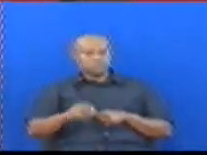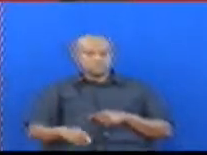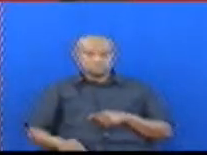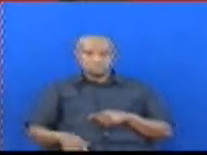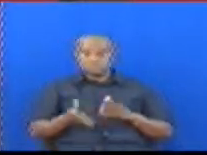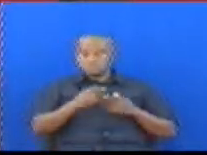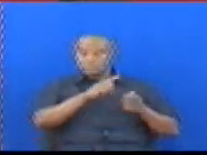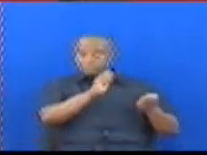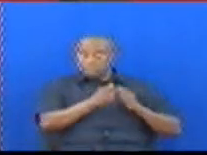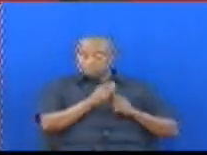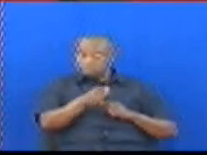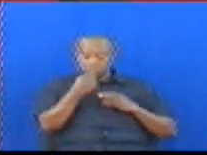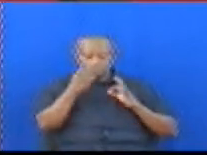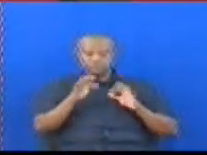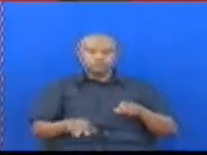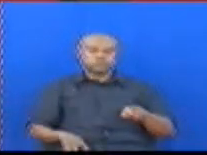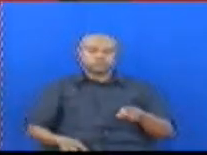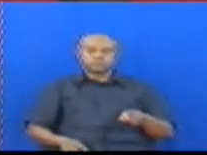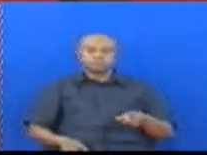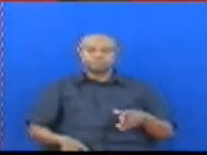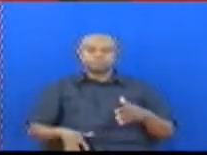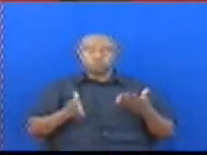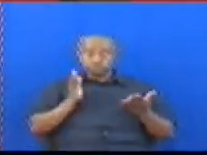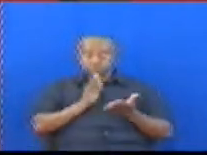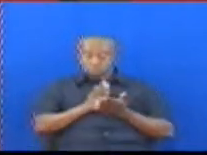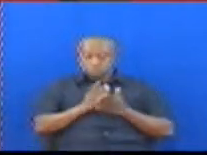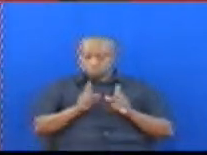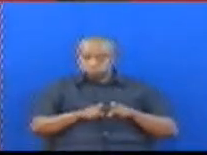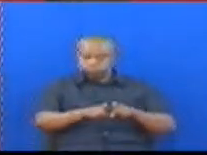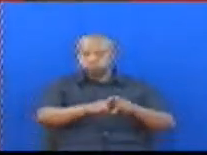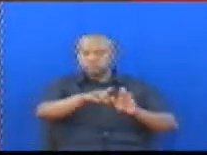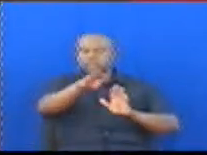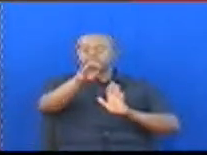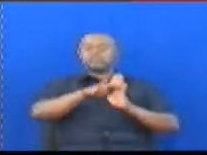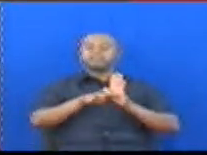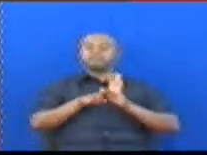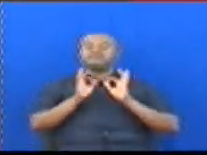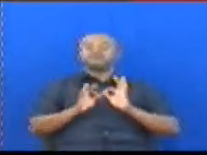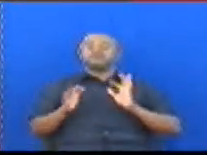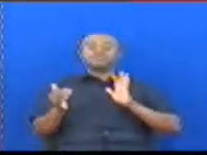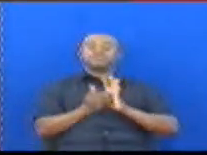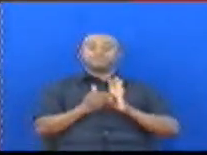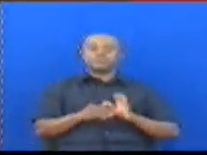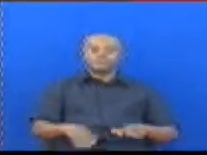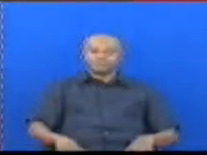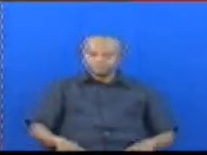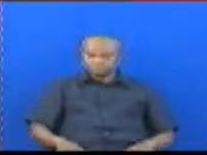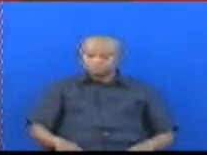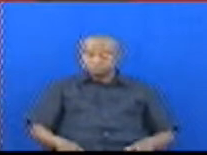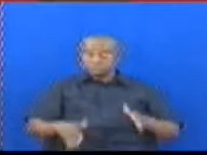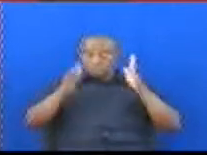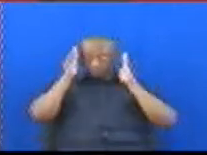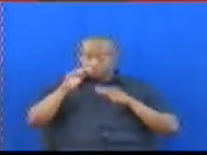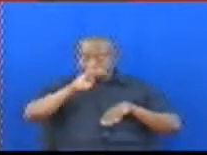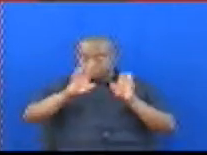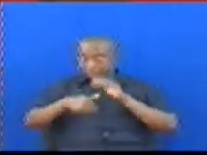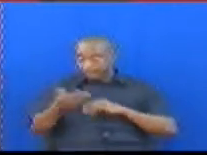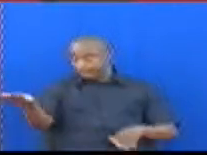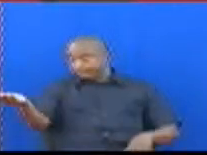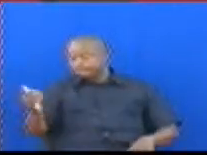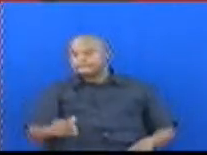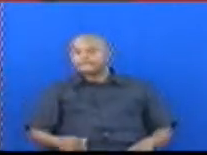marekebisho haya ni muafaka na yanaendana na taratibu ya za sheria. Mheshimiwa Naibu Spika,